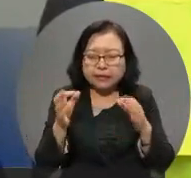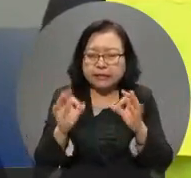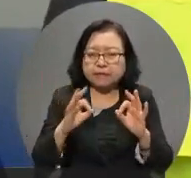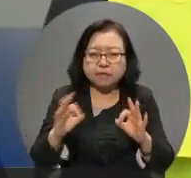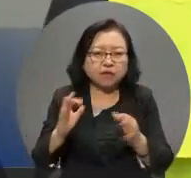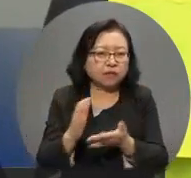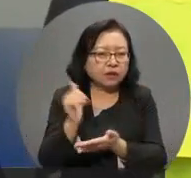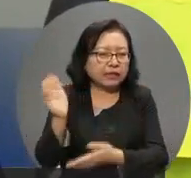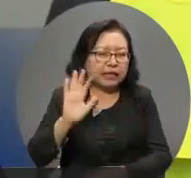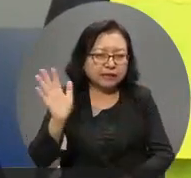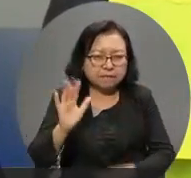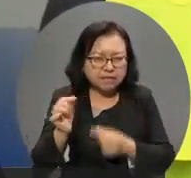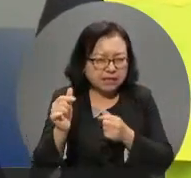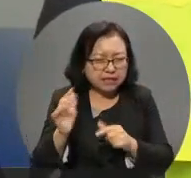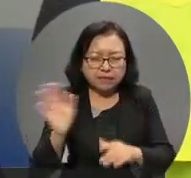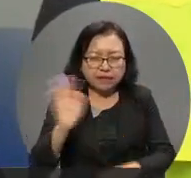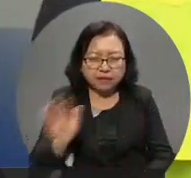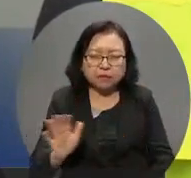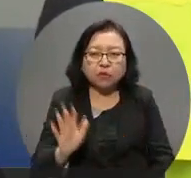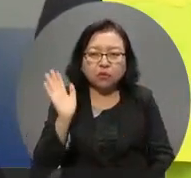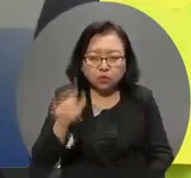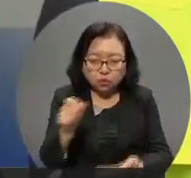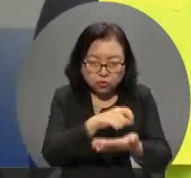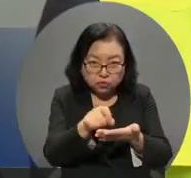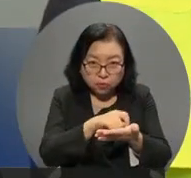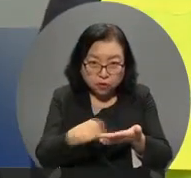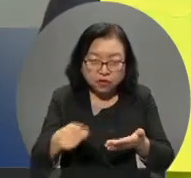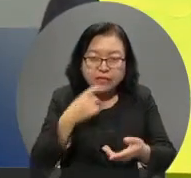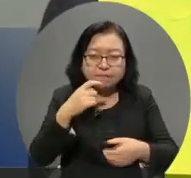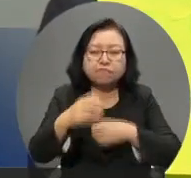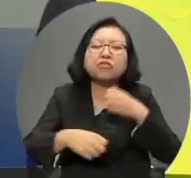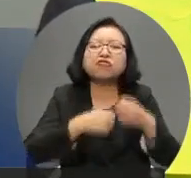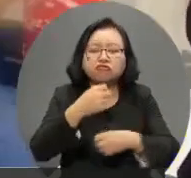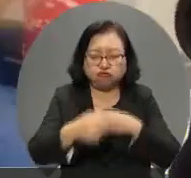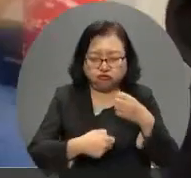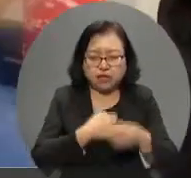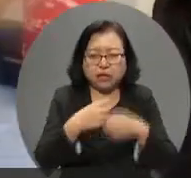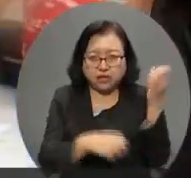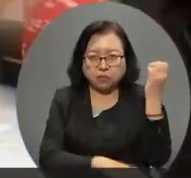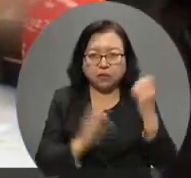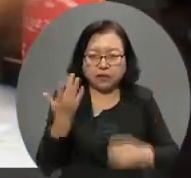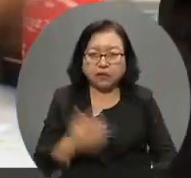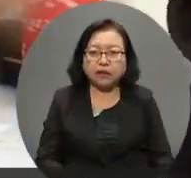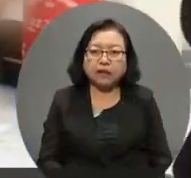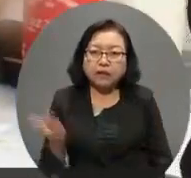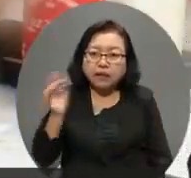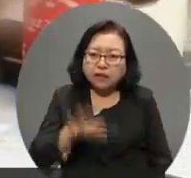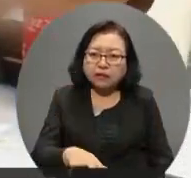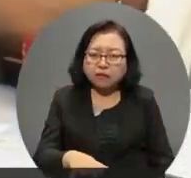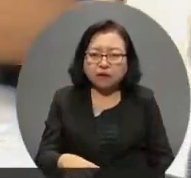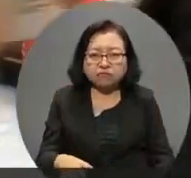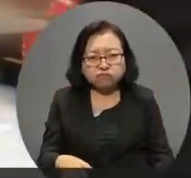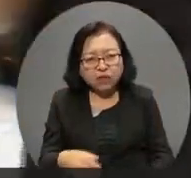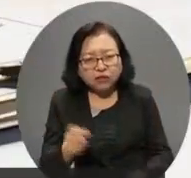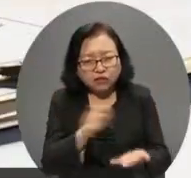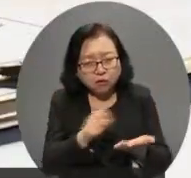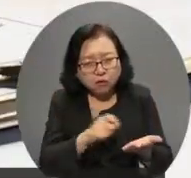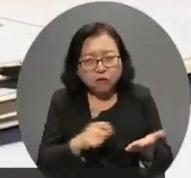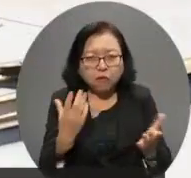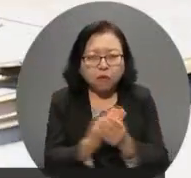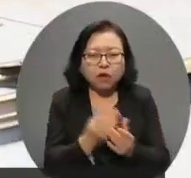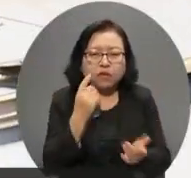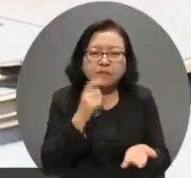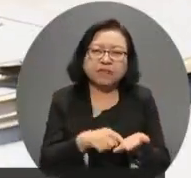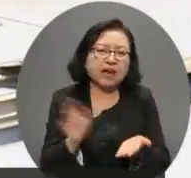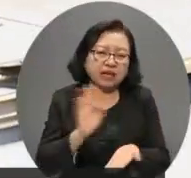수많은 서명인들의 의지는 우리의 손으로 만들어낸 민주주의를 지키는 횃불이 될 것입니다. 하지만 결코 쉽지는 않습니다. 남은